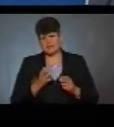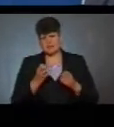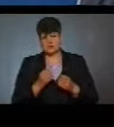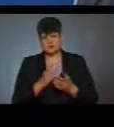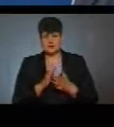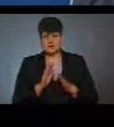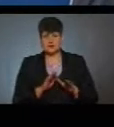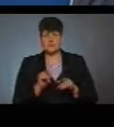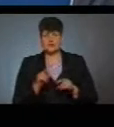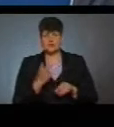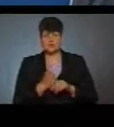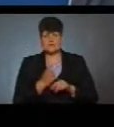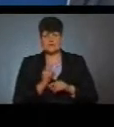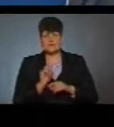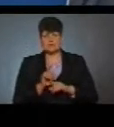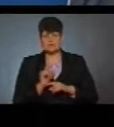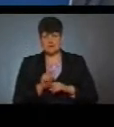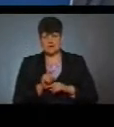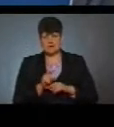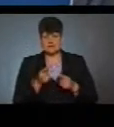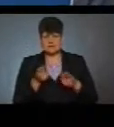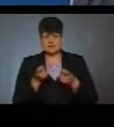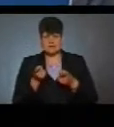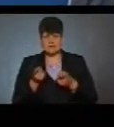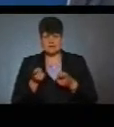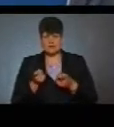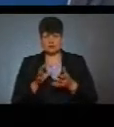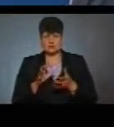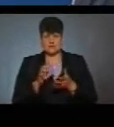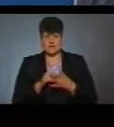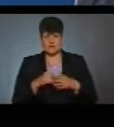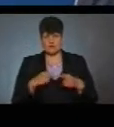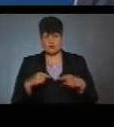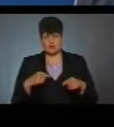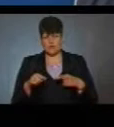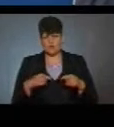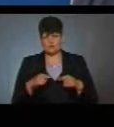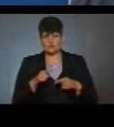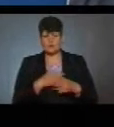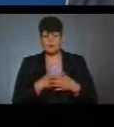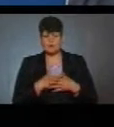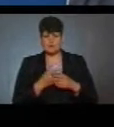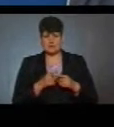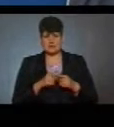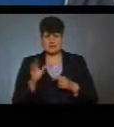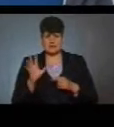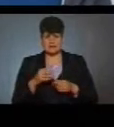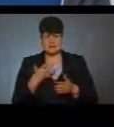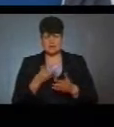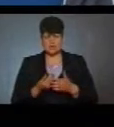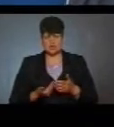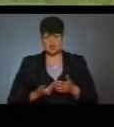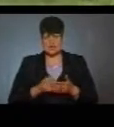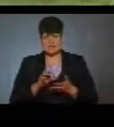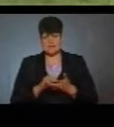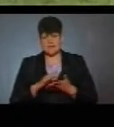тому тут основне завдання – залучити їх до занять футболом, щоб вони полюбили це на все своє життя і займалися